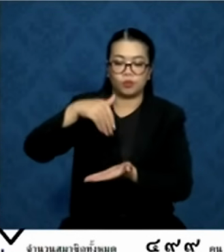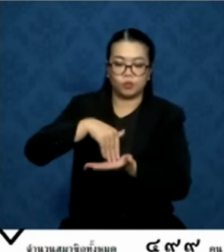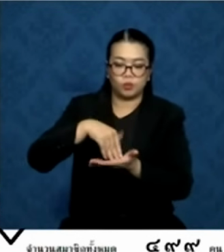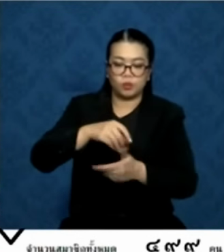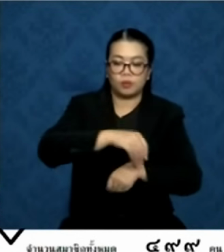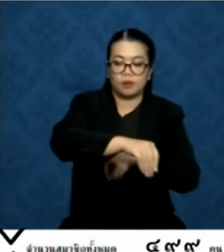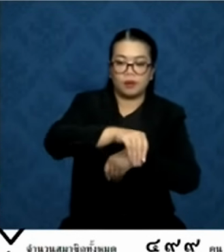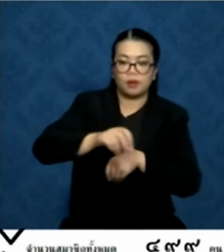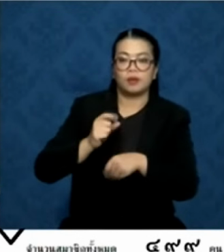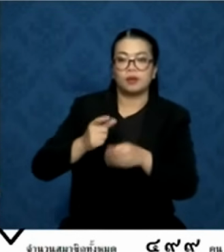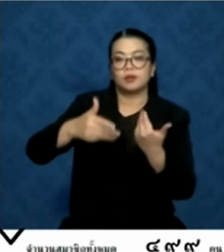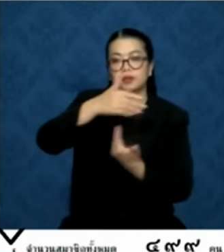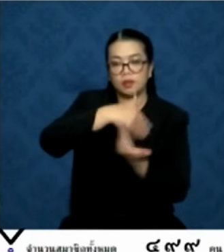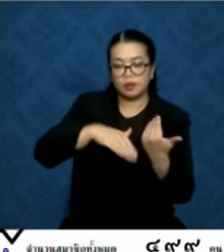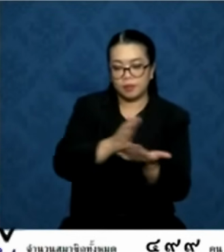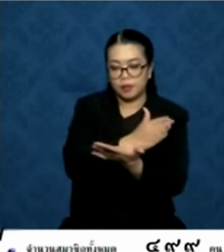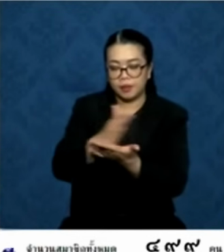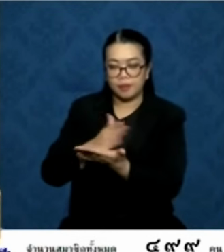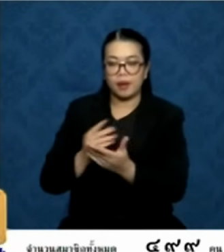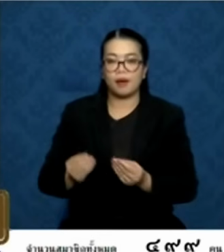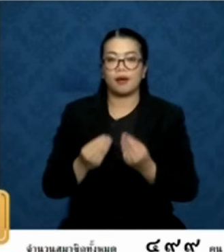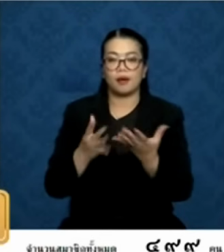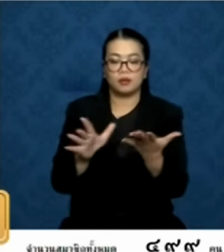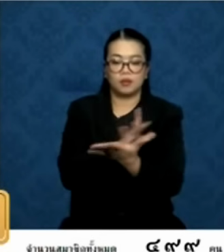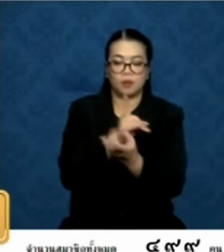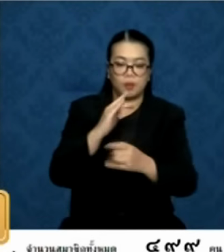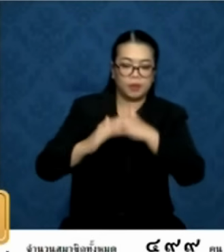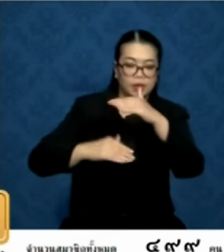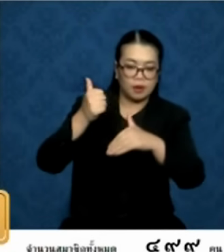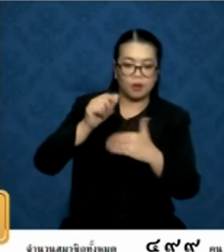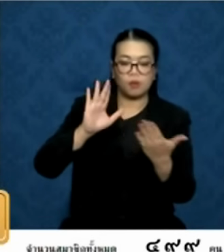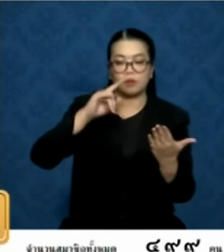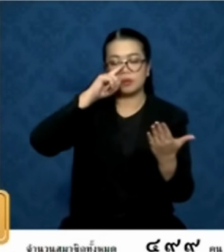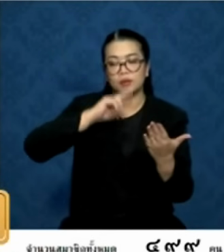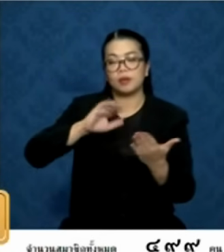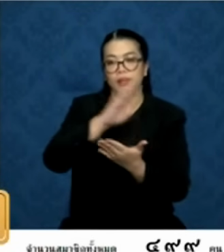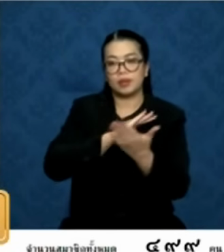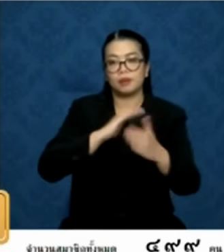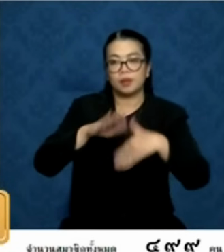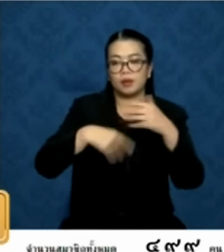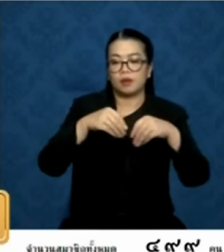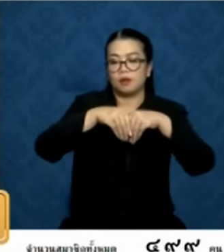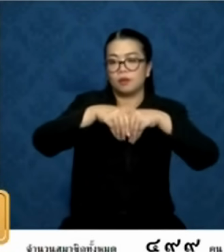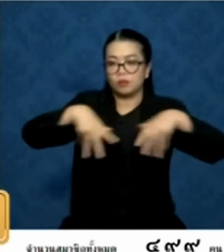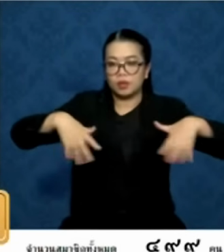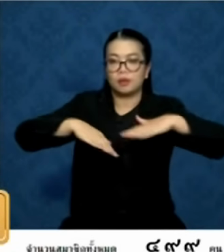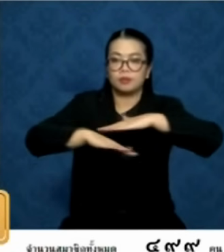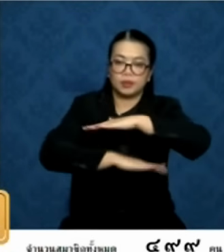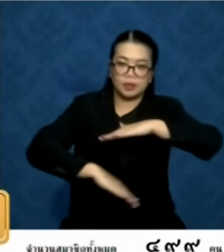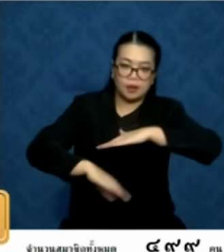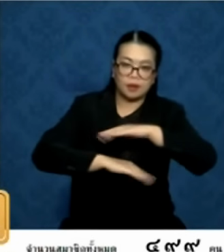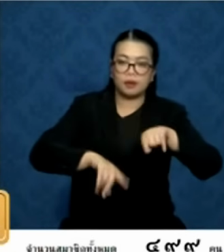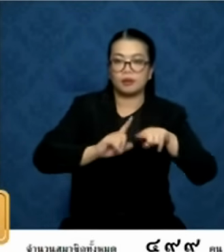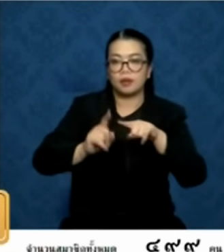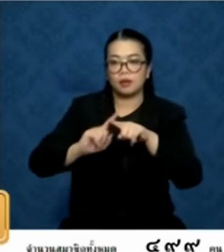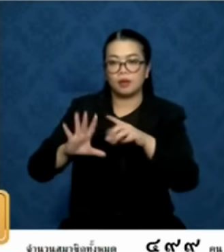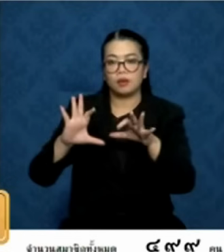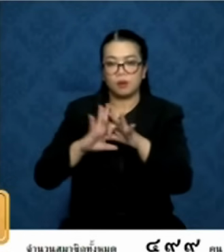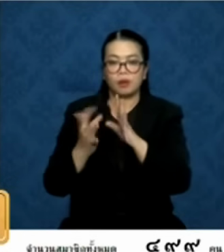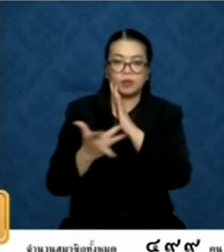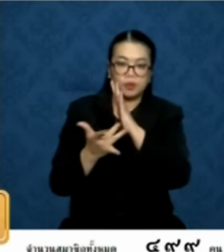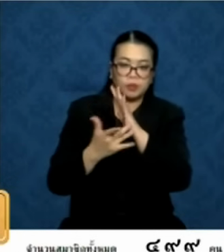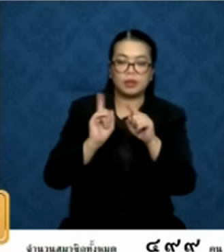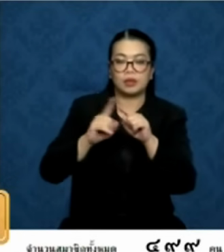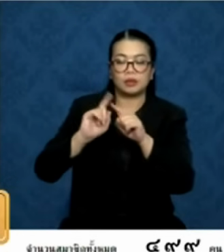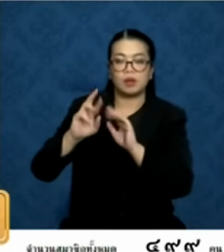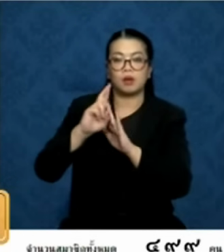กิจและสังคมในทุกภูมิภาคของประเทศพัฒนาโครงสร้างพื้นฐานด้านการสื่อสารด้วยเทคโนโลยี